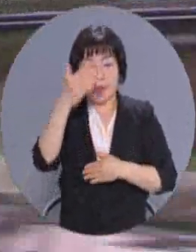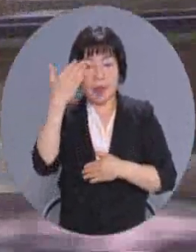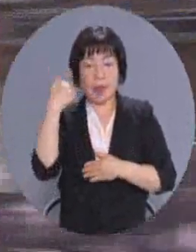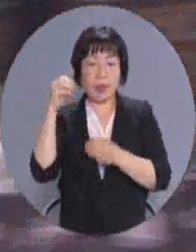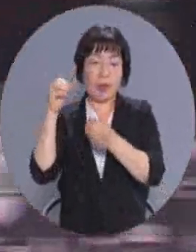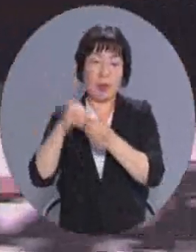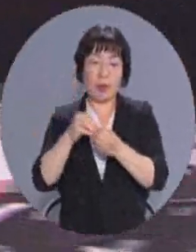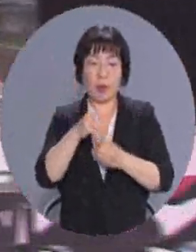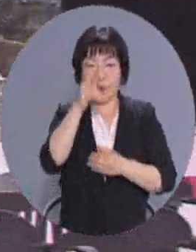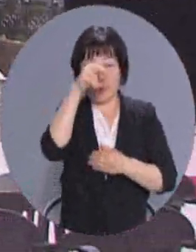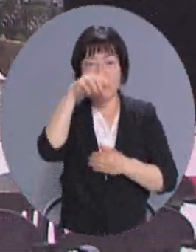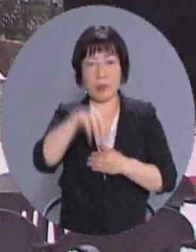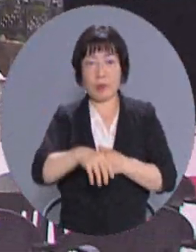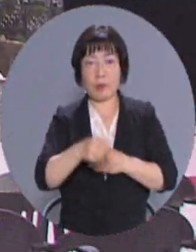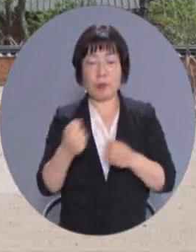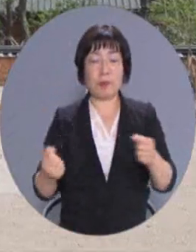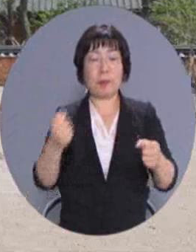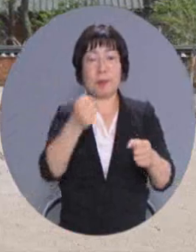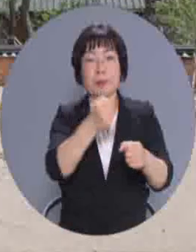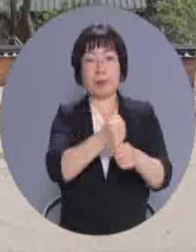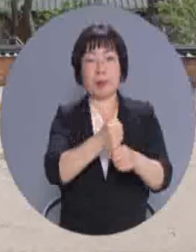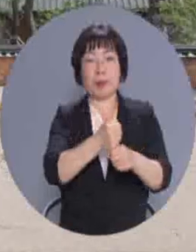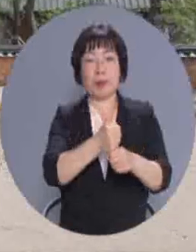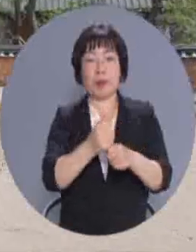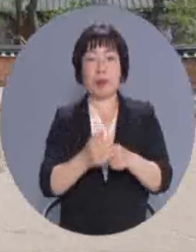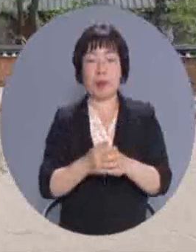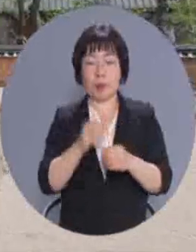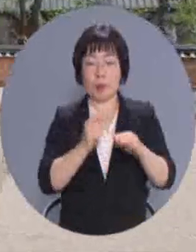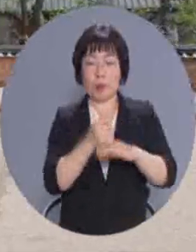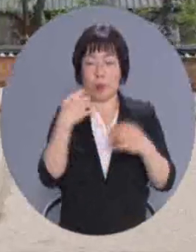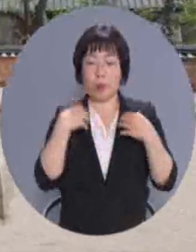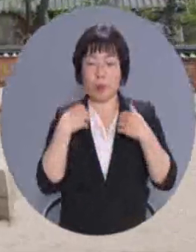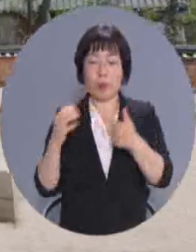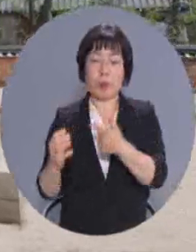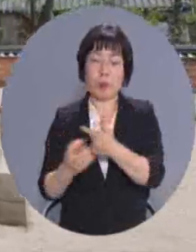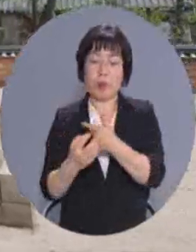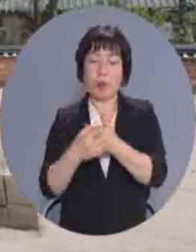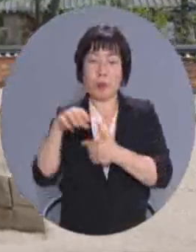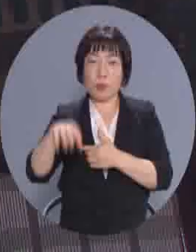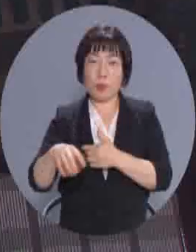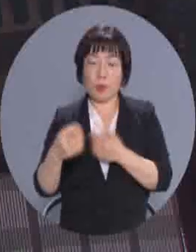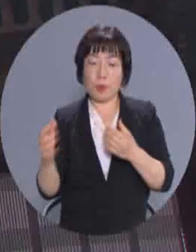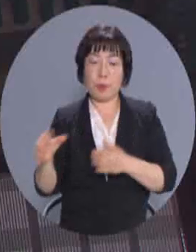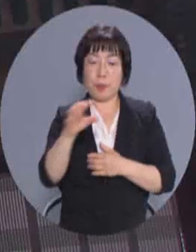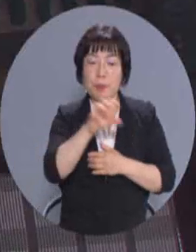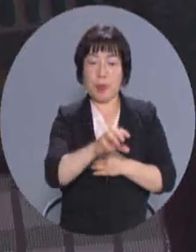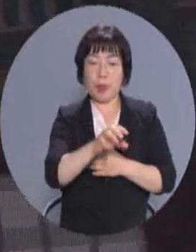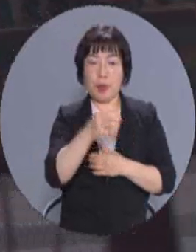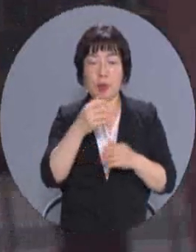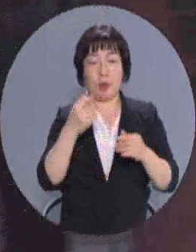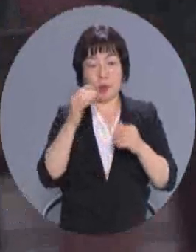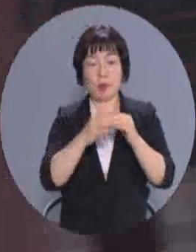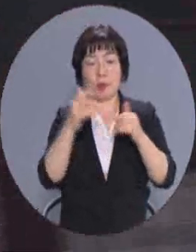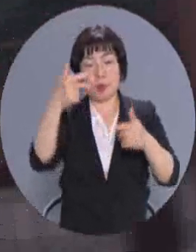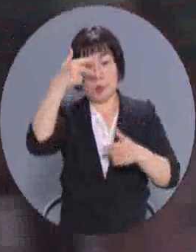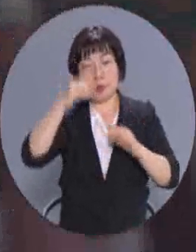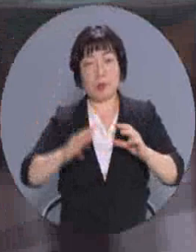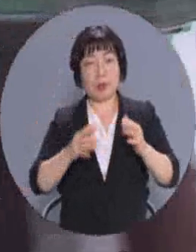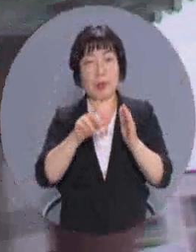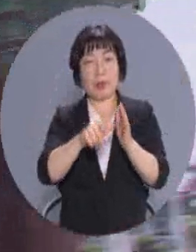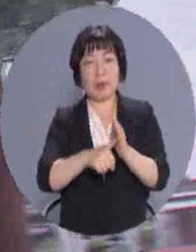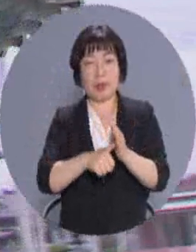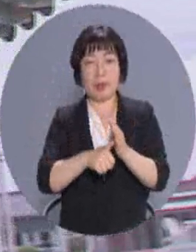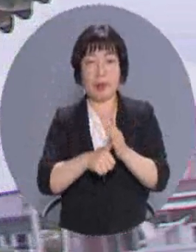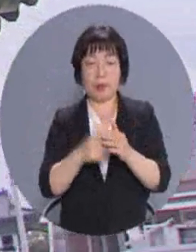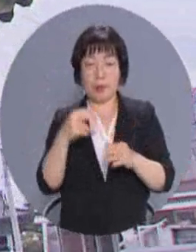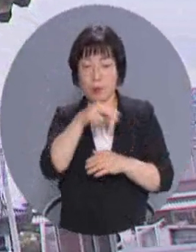흥양형 관화가 복원됐습니다. 고흥 존심당은 나주에 있는 금성관과 함께 조선시대 지방 관화의 건축 양식을 엿볼 수